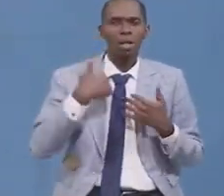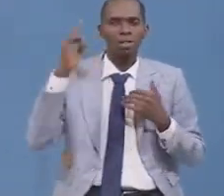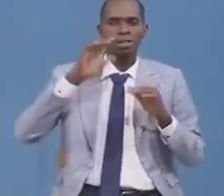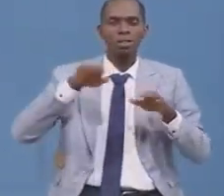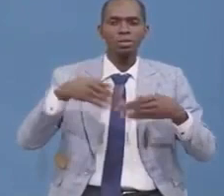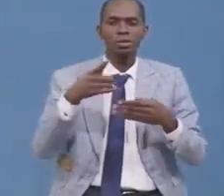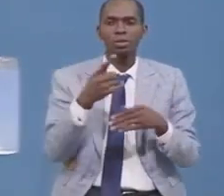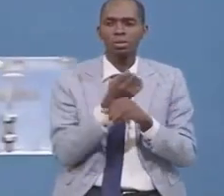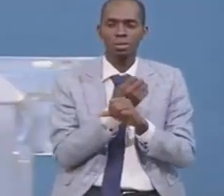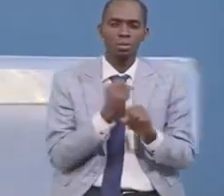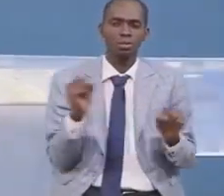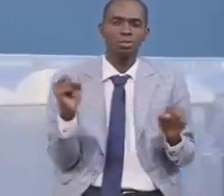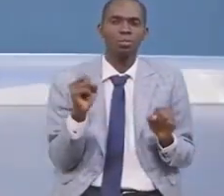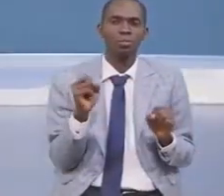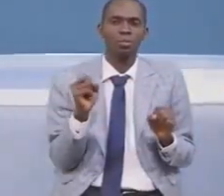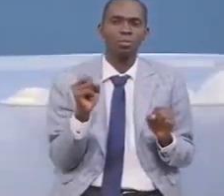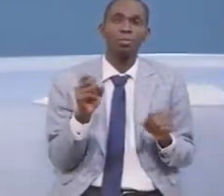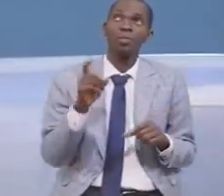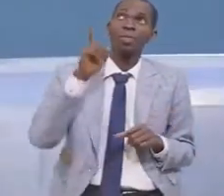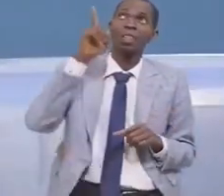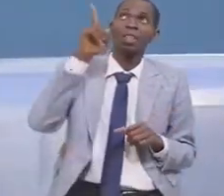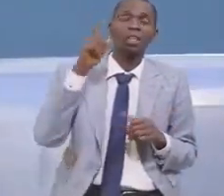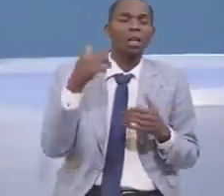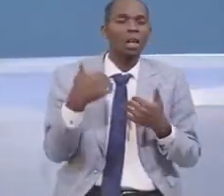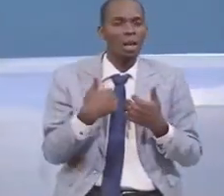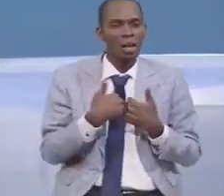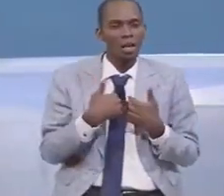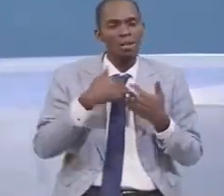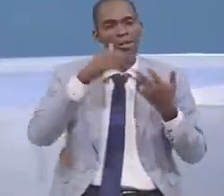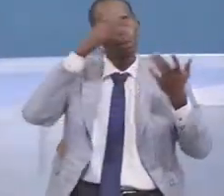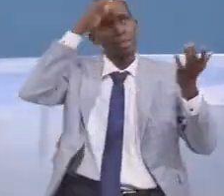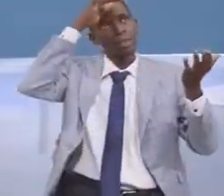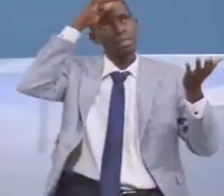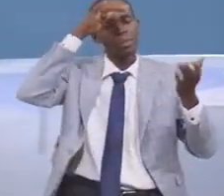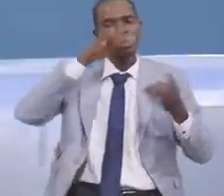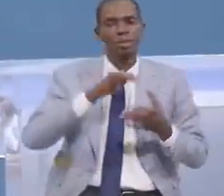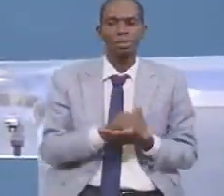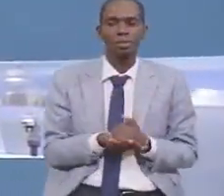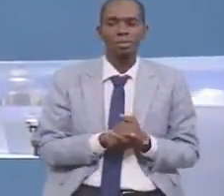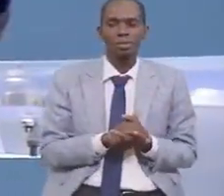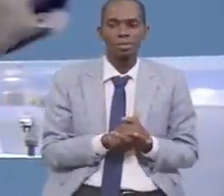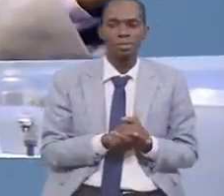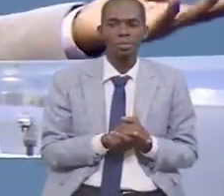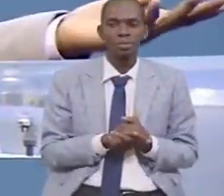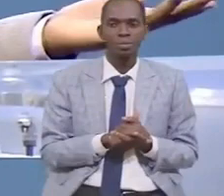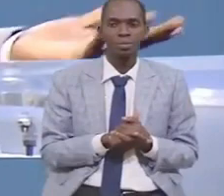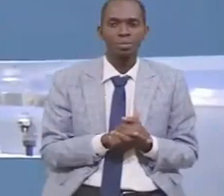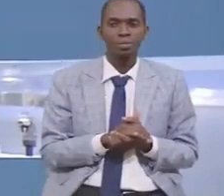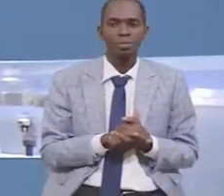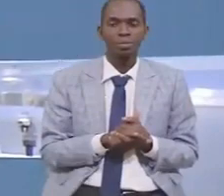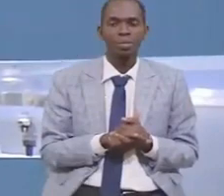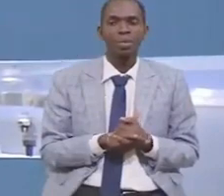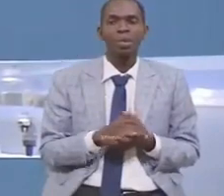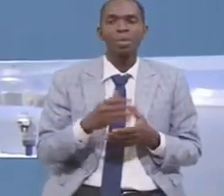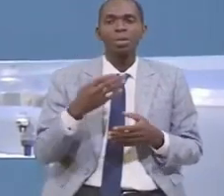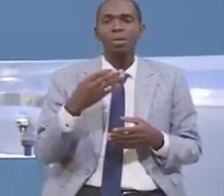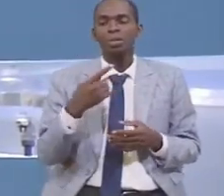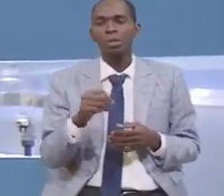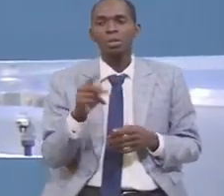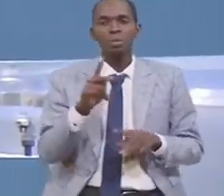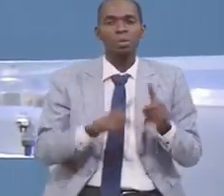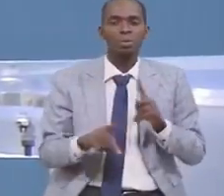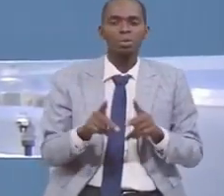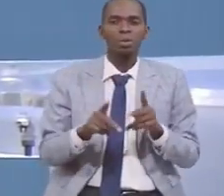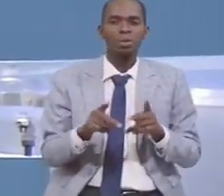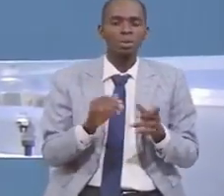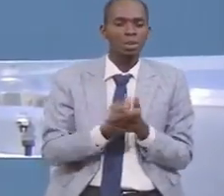రక్షణ ఇచ్చారు గనుక. He has expectation. ఆయనకు మీ పట్ల ఎదురు చూపు ఉంటుంది. Of the people that were saved at the time you